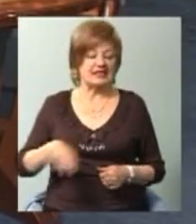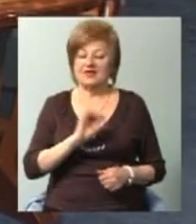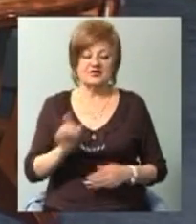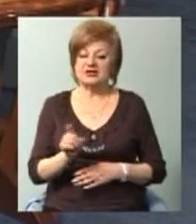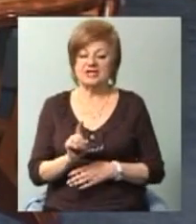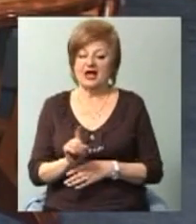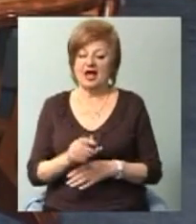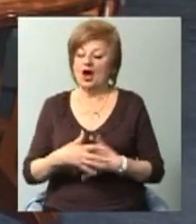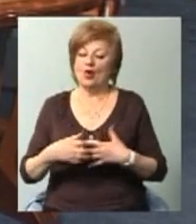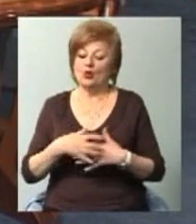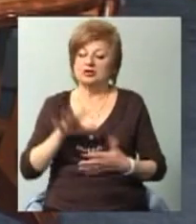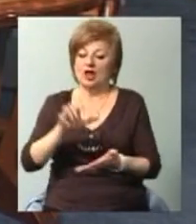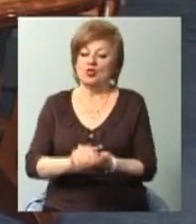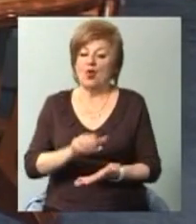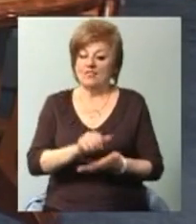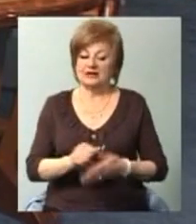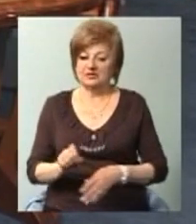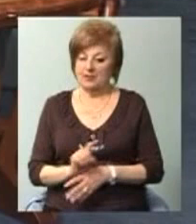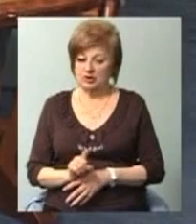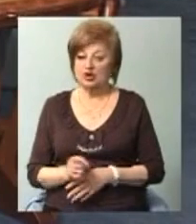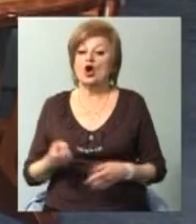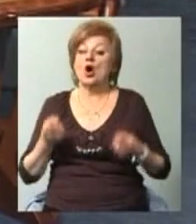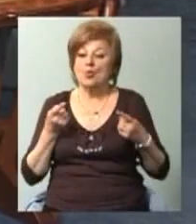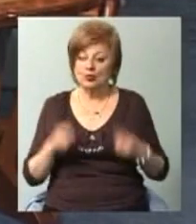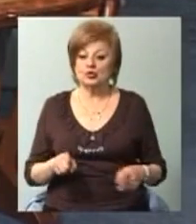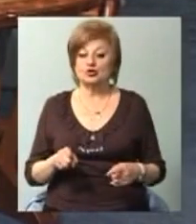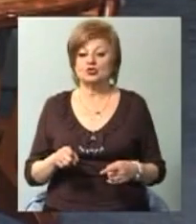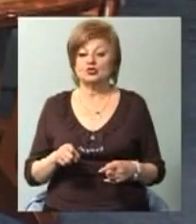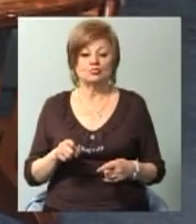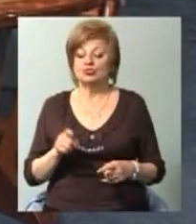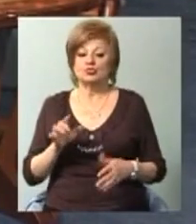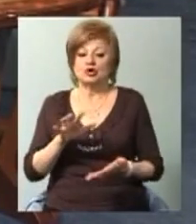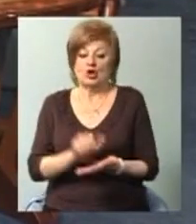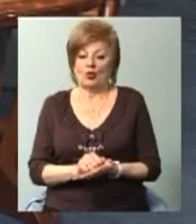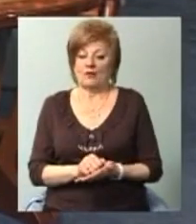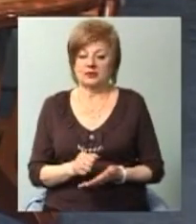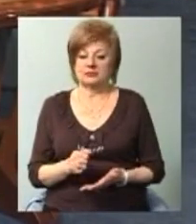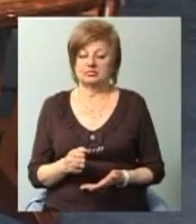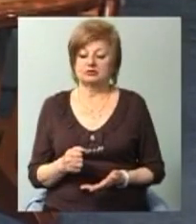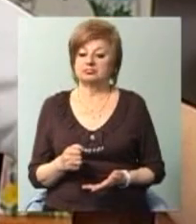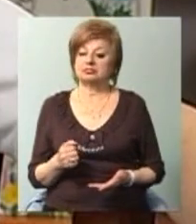ловлять мишей, як ти гадаєш. Чому породисті коти не ловлять мишей?